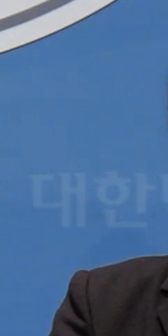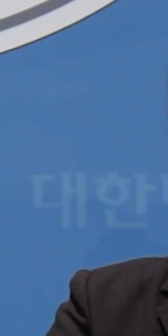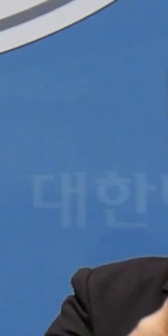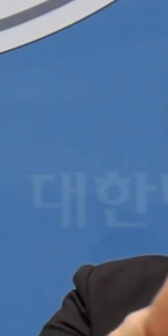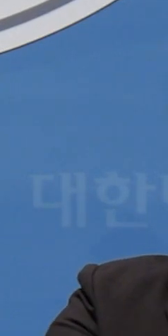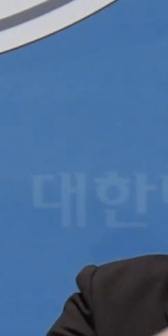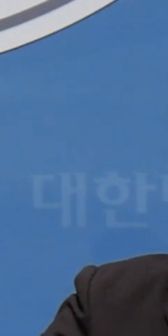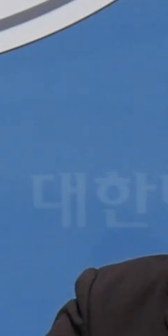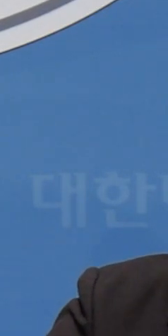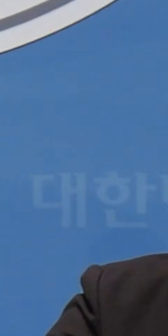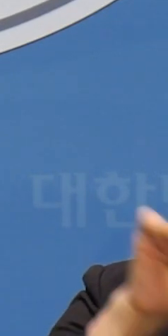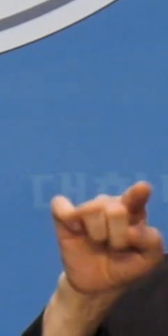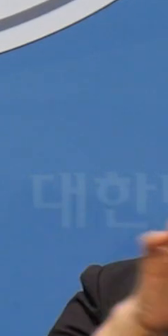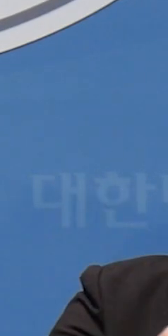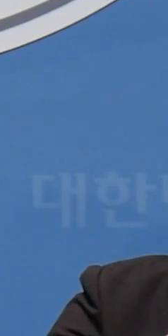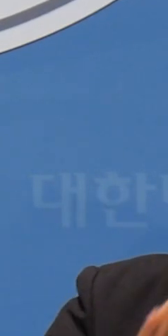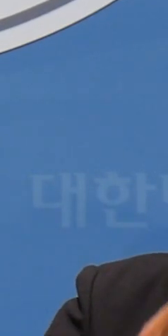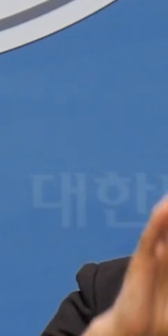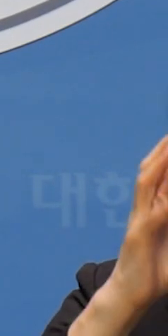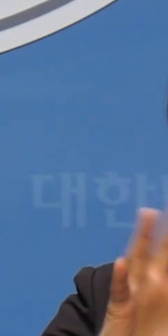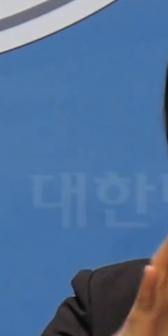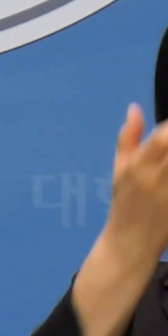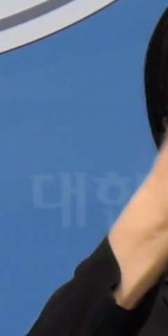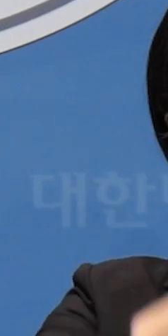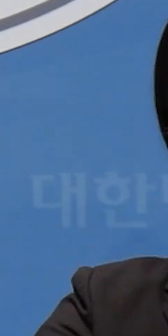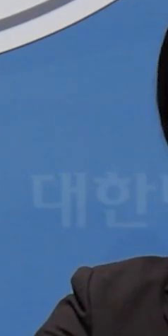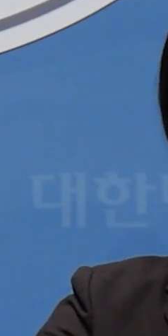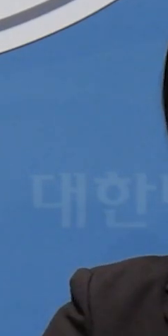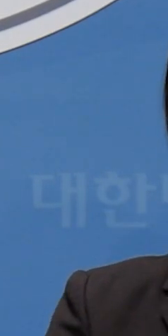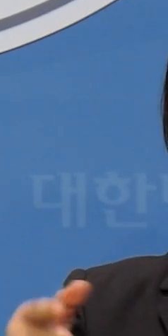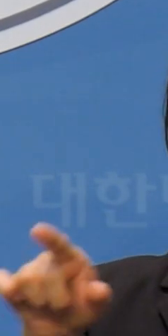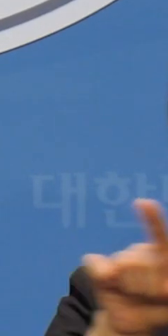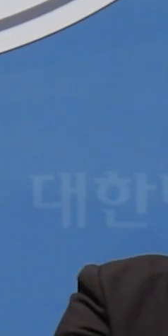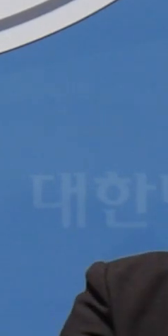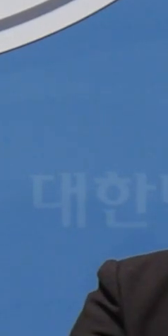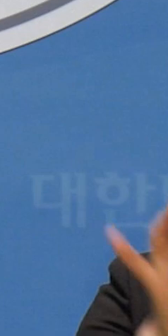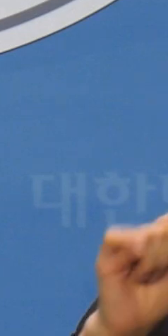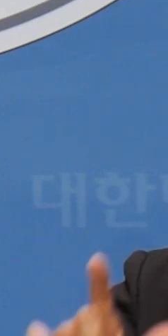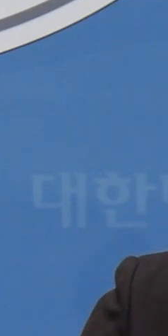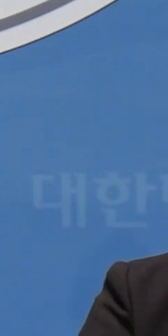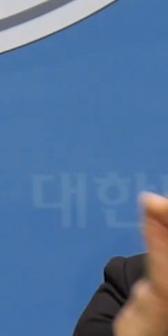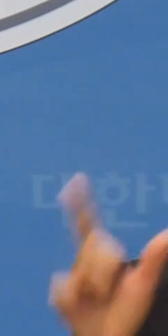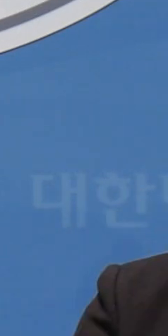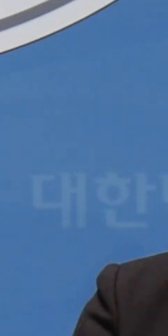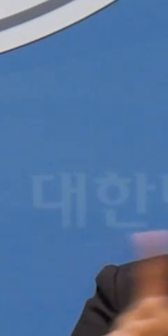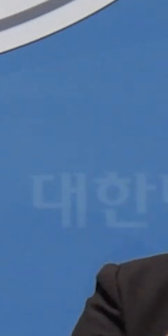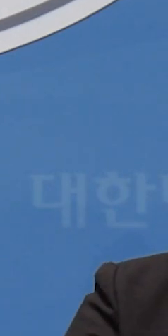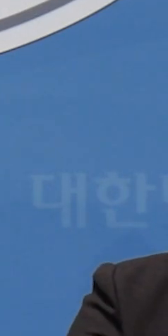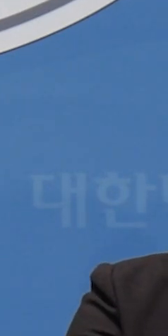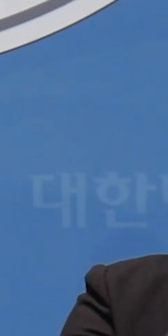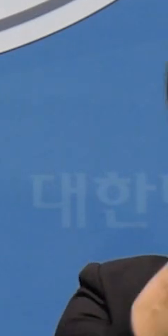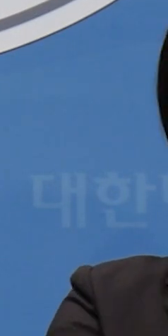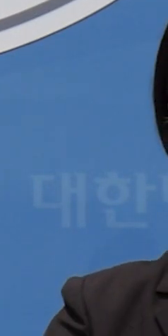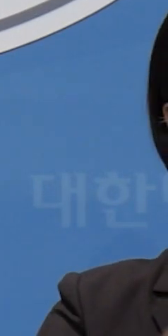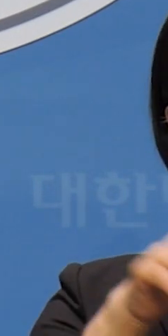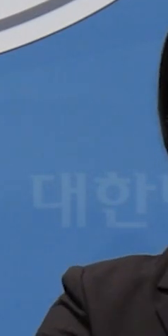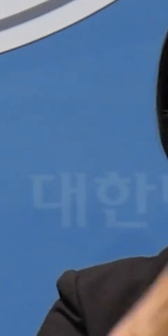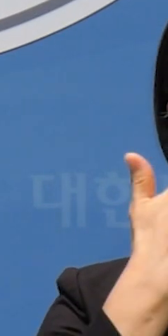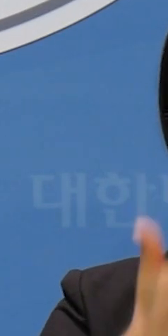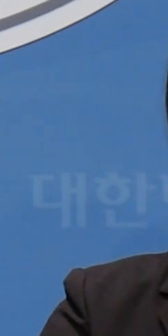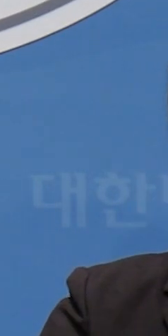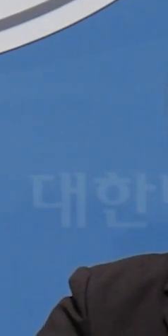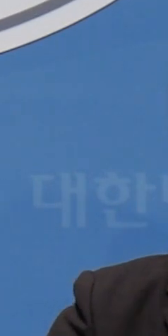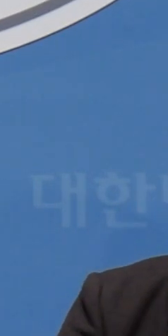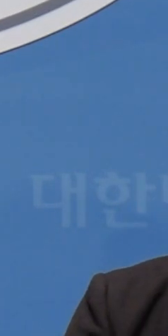통해 국가와 국익, 또 동료 시민의 민생을 복원하는 역사적 선거가 돼야 합니다.